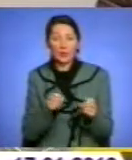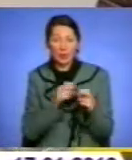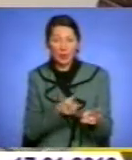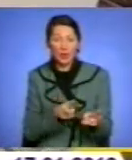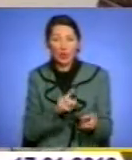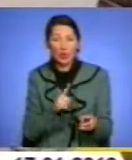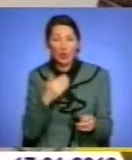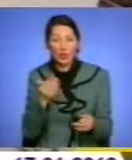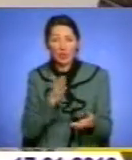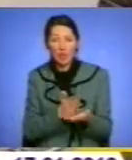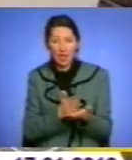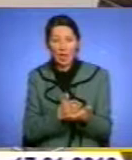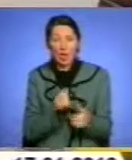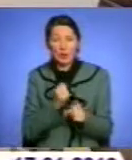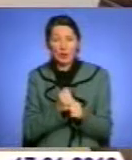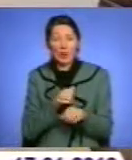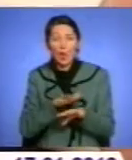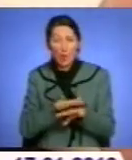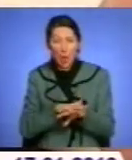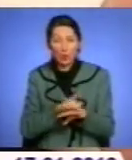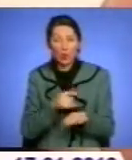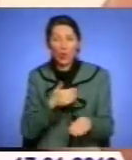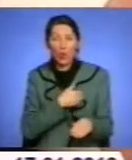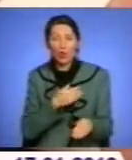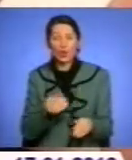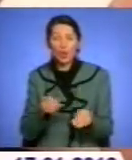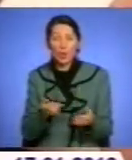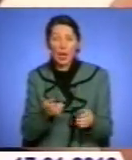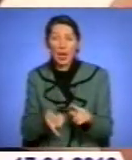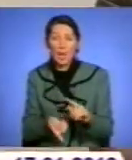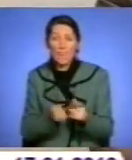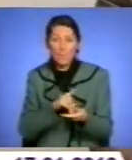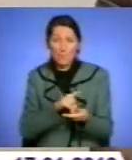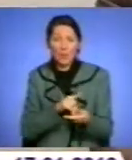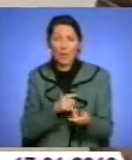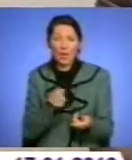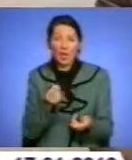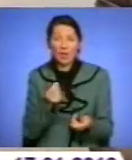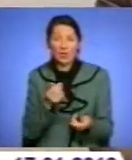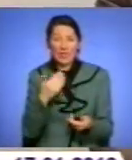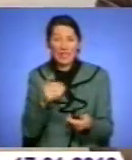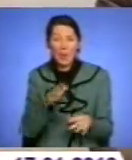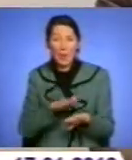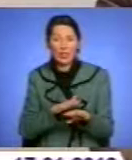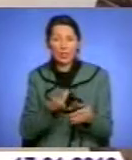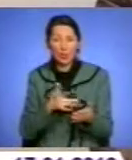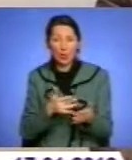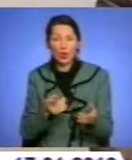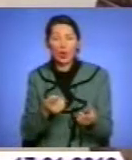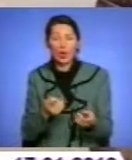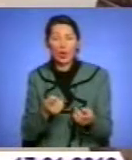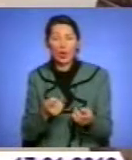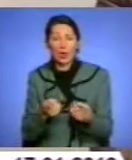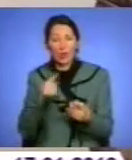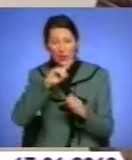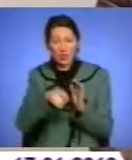у вигляді благодійної допомоги на їх картковий рахунок, виманюють коди сторінок, виманюють коди,